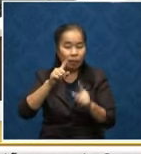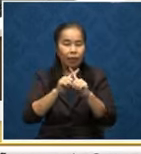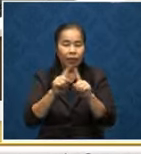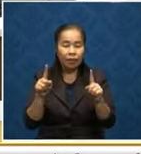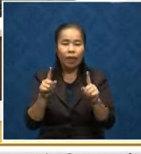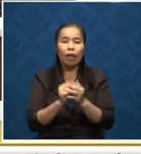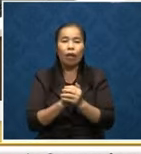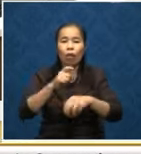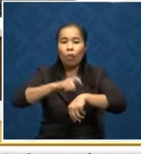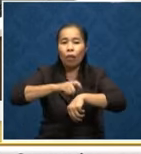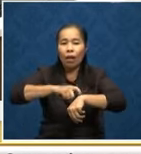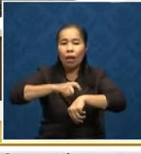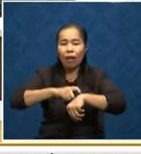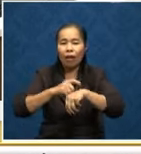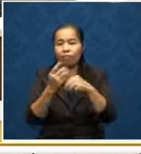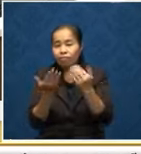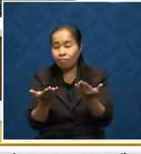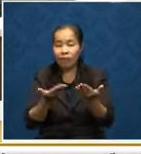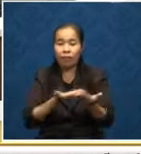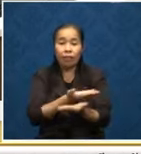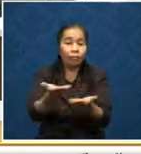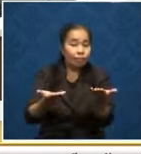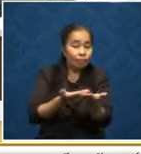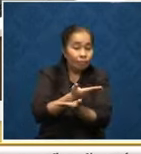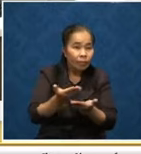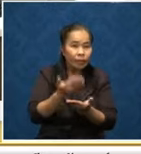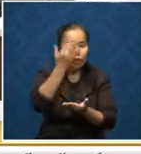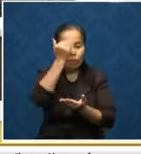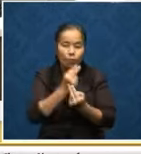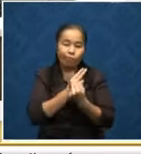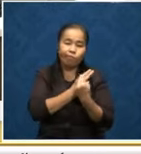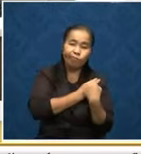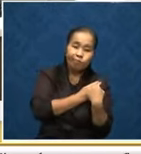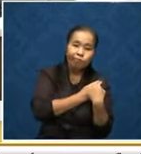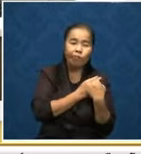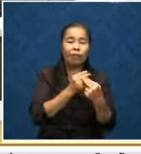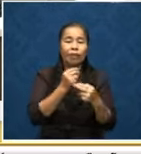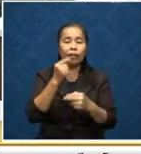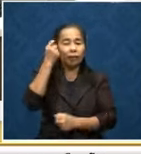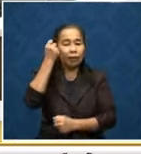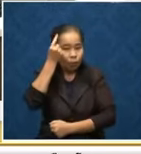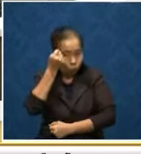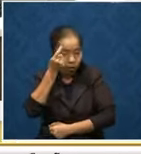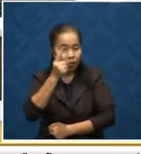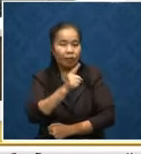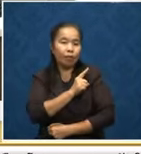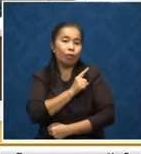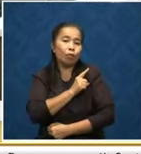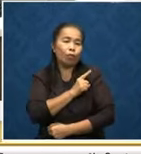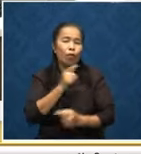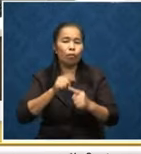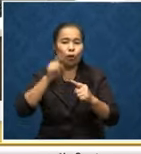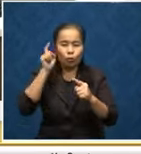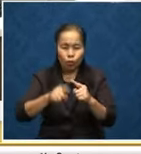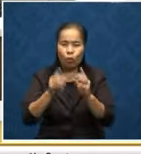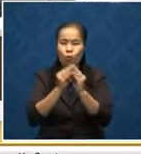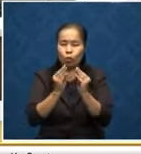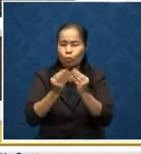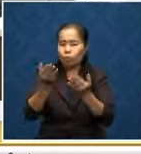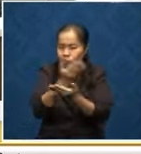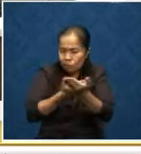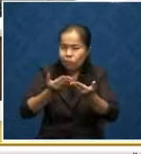ได้ช่วยกันพิจารณาครับเพราะเราทุกคนต่างแบกรับภาระมาคนละมุมและต้องใช้สภานี้ให้คุ้มค่าที่สุดครับ